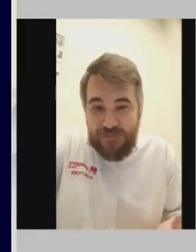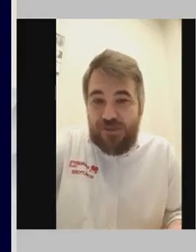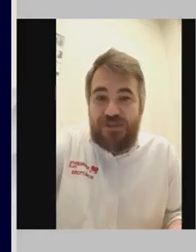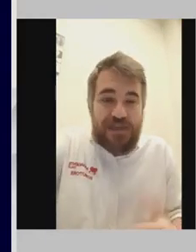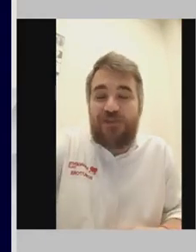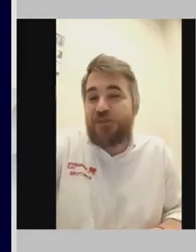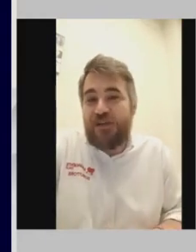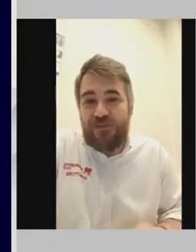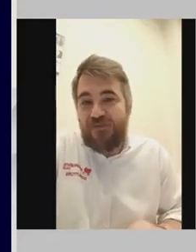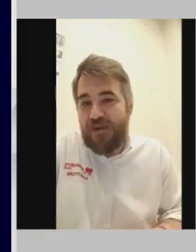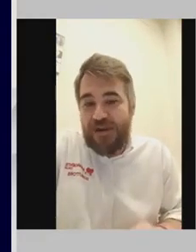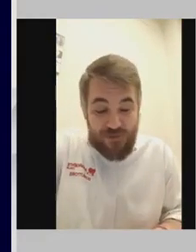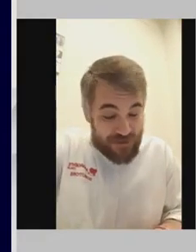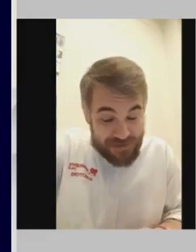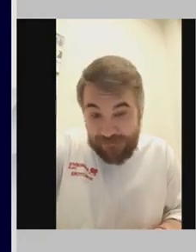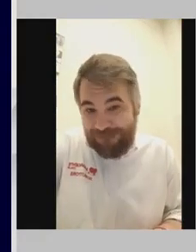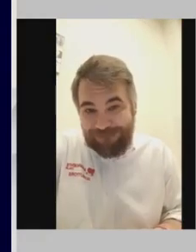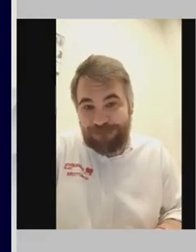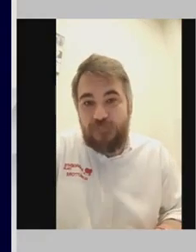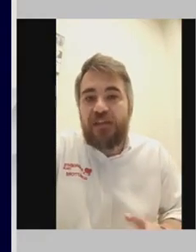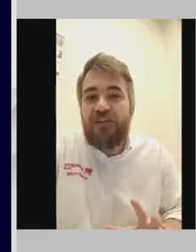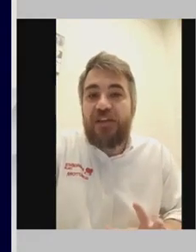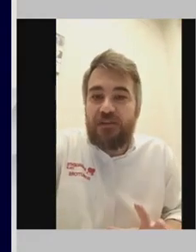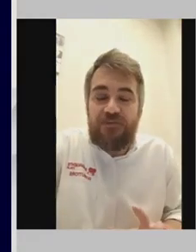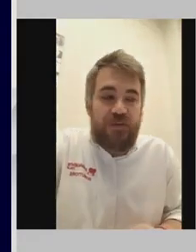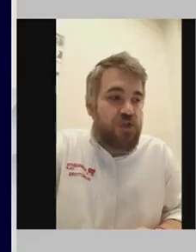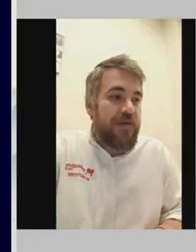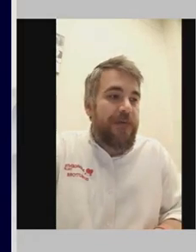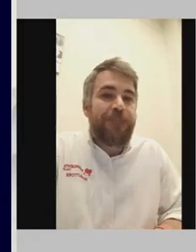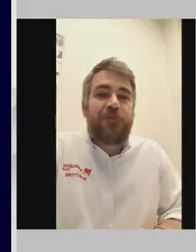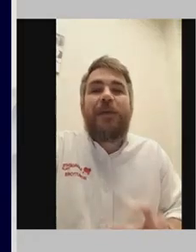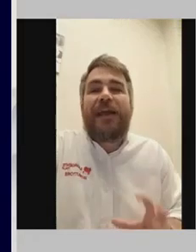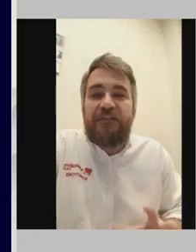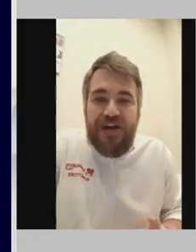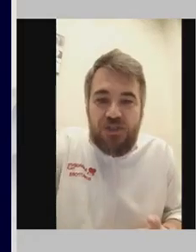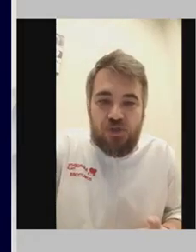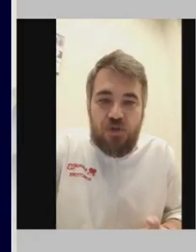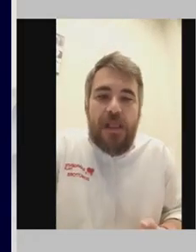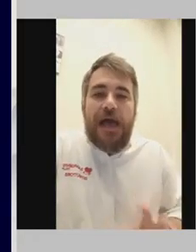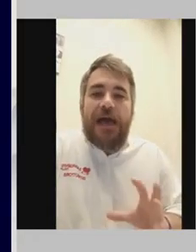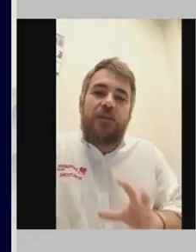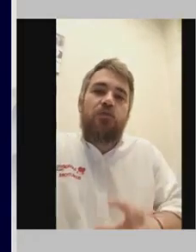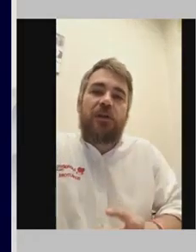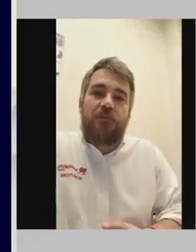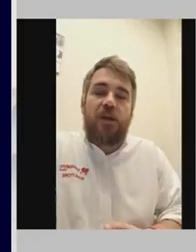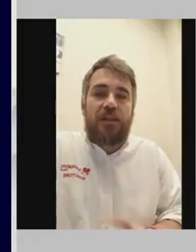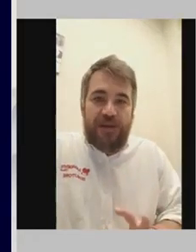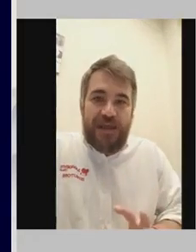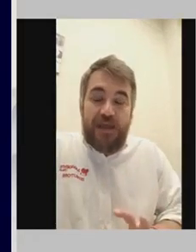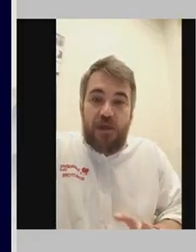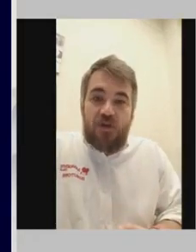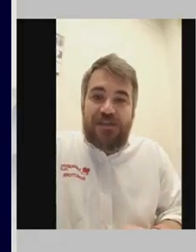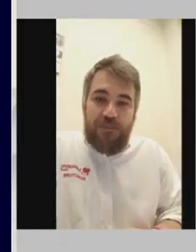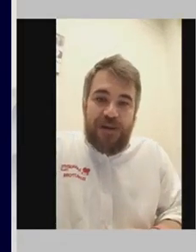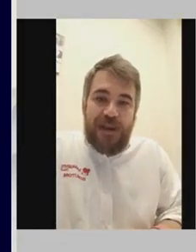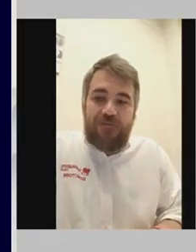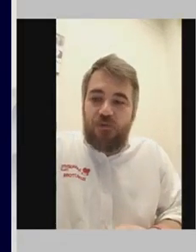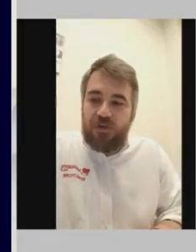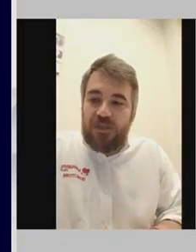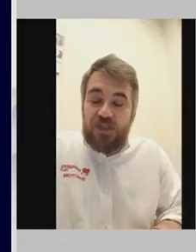bene, gli posso insegnare a usare un defibrillatore, ma diventa difficile. Com'è che faccio a ridurre i morti? Perché noi